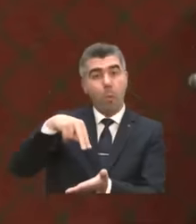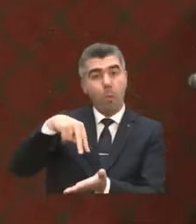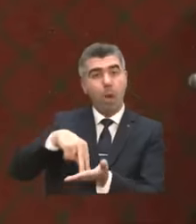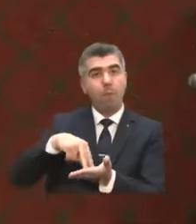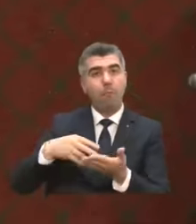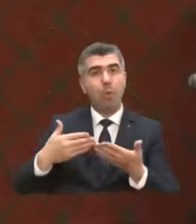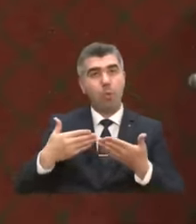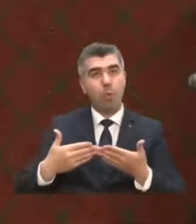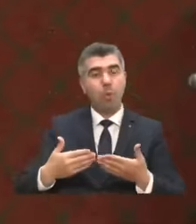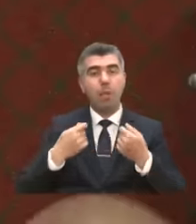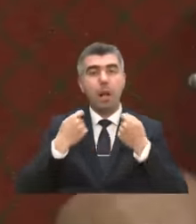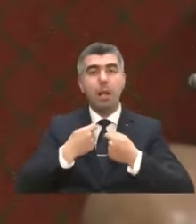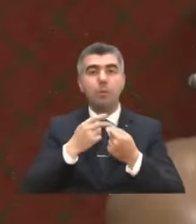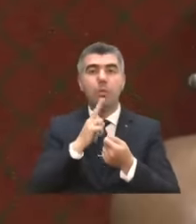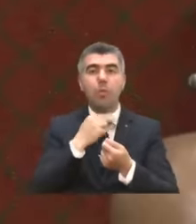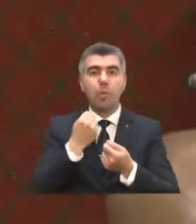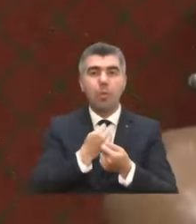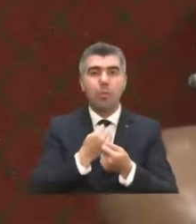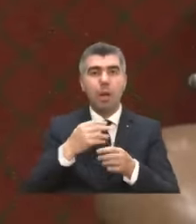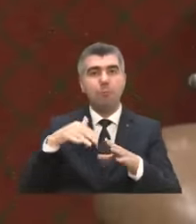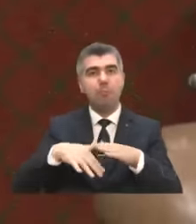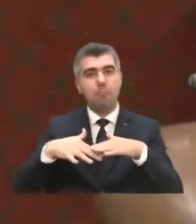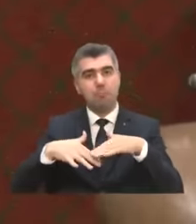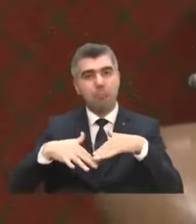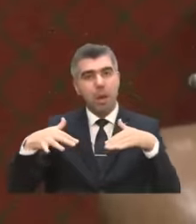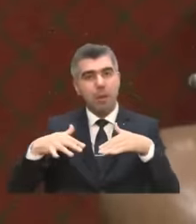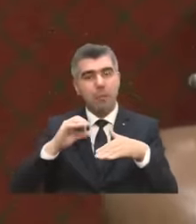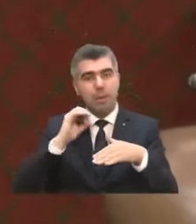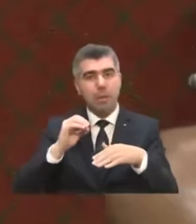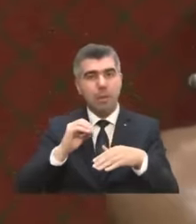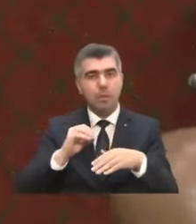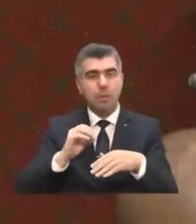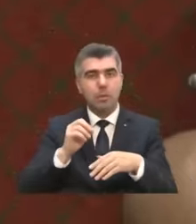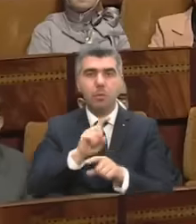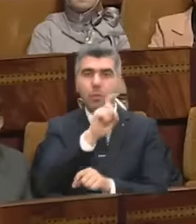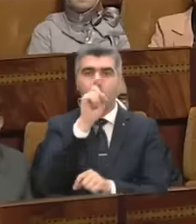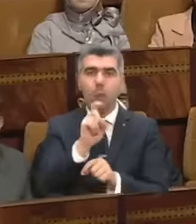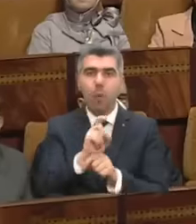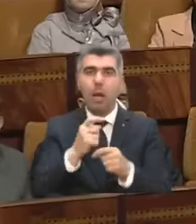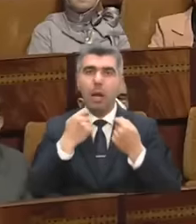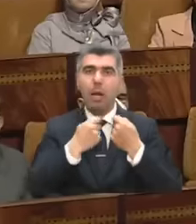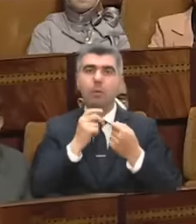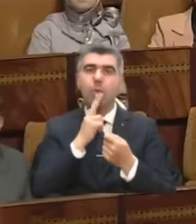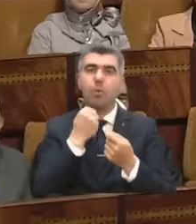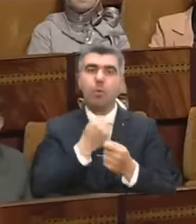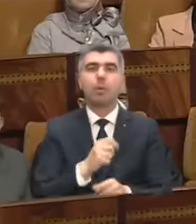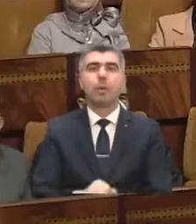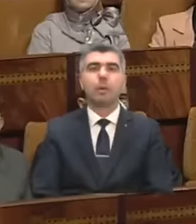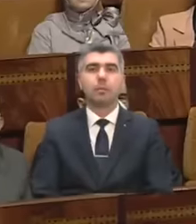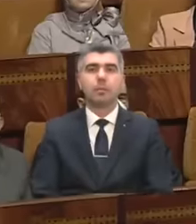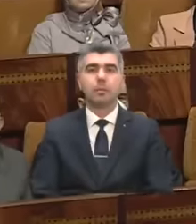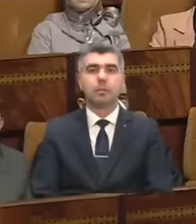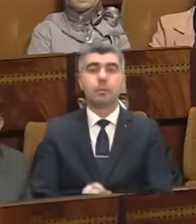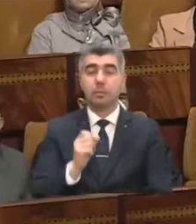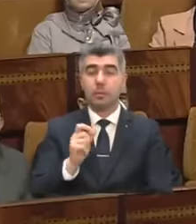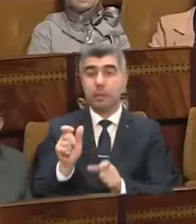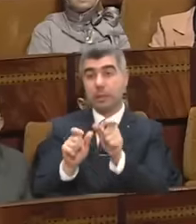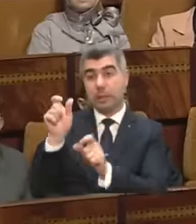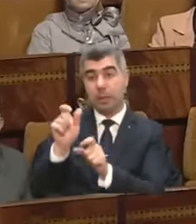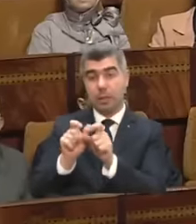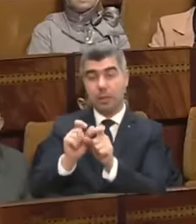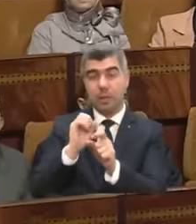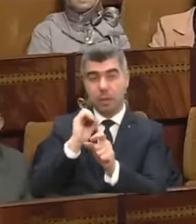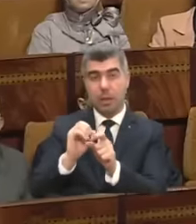الحكومة فهي بصفة نائب الأمة يسائل السيد رئيس الحكومة. لا نختلف كأشخاص، ولكن